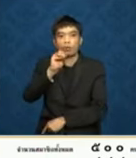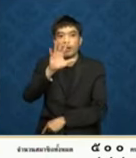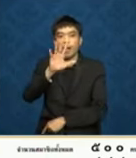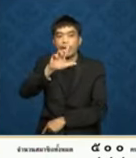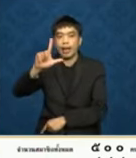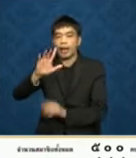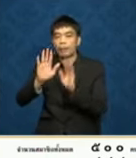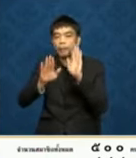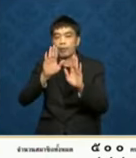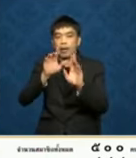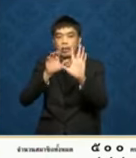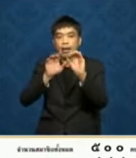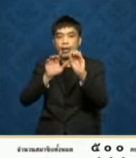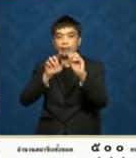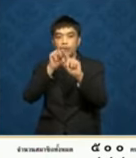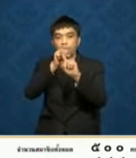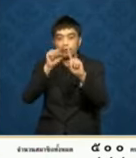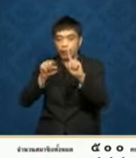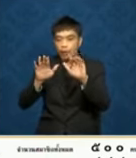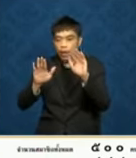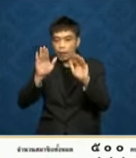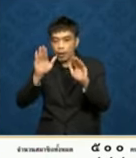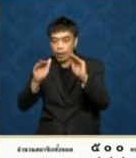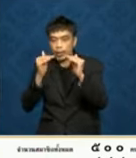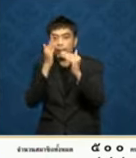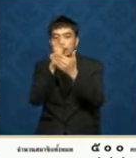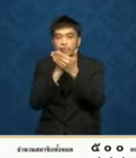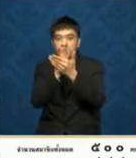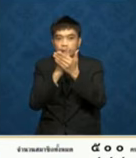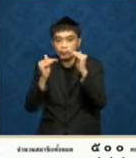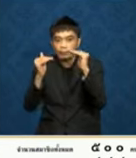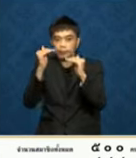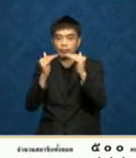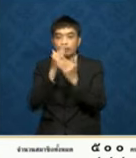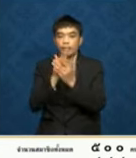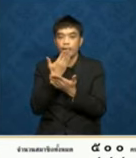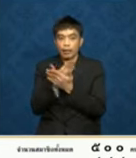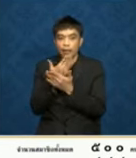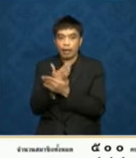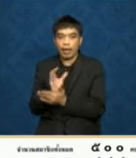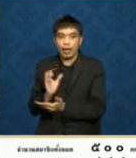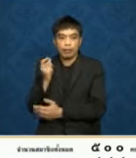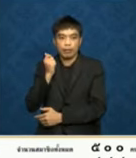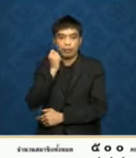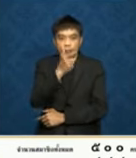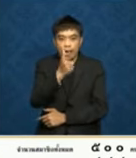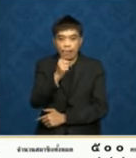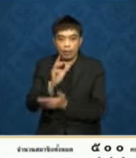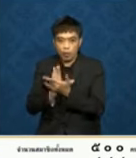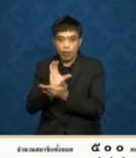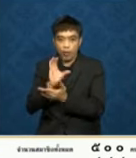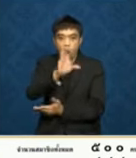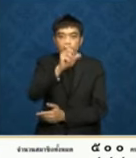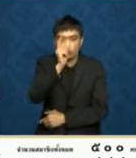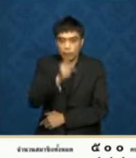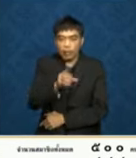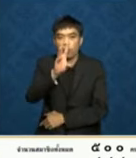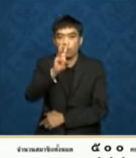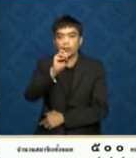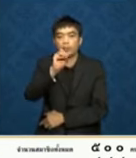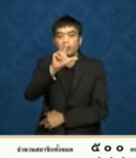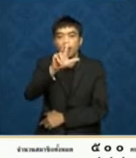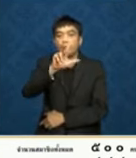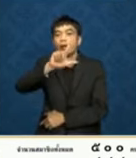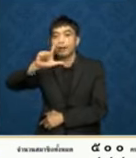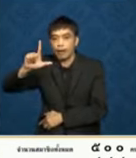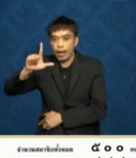%ซึจะถัวกันครึ่ถอครึ่ง ซึ่งงบลงทุนที่ใช้ 63 ลานนาทนโลงการนี้เป็น